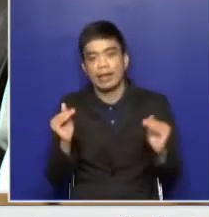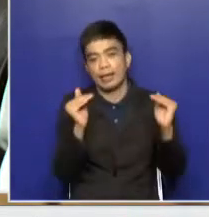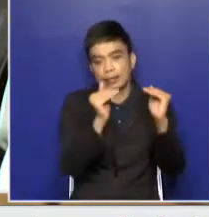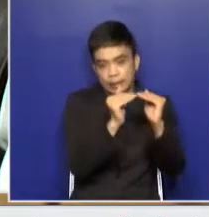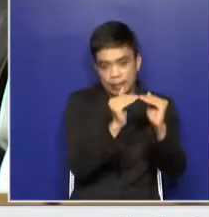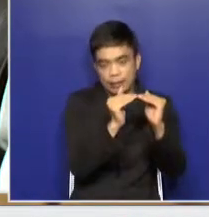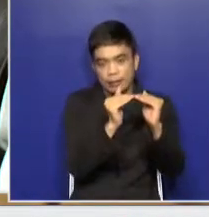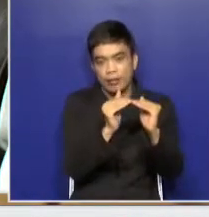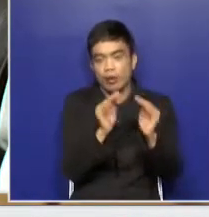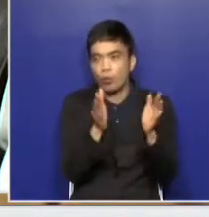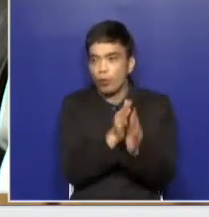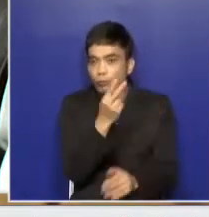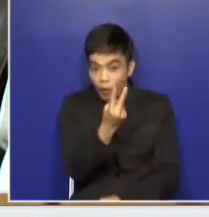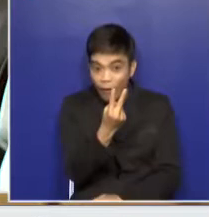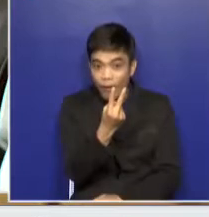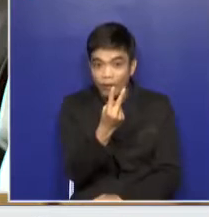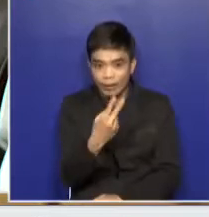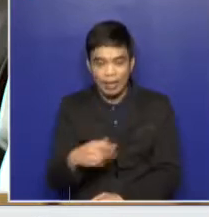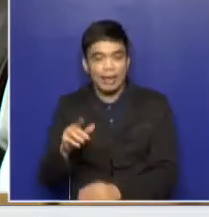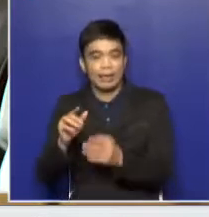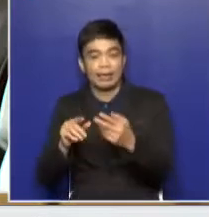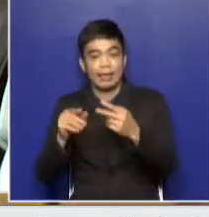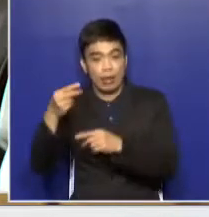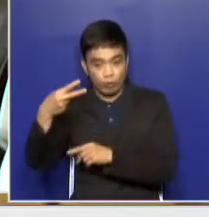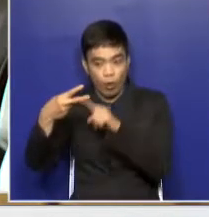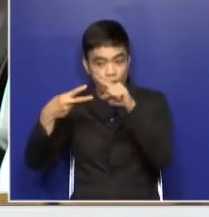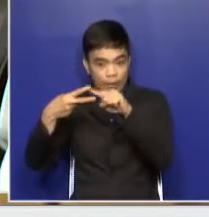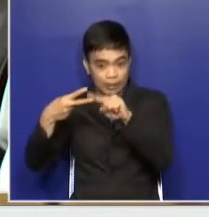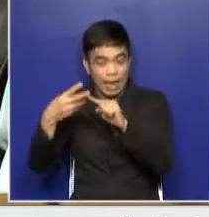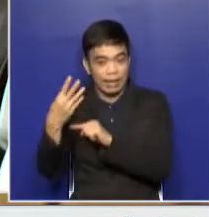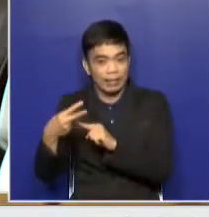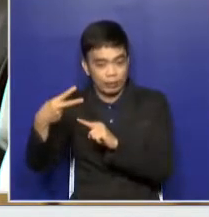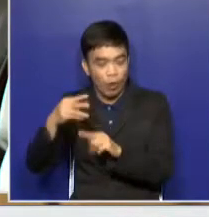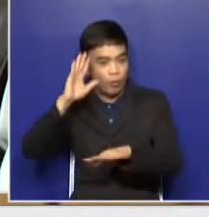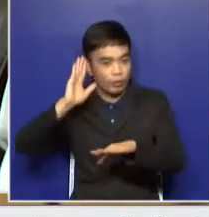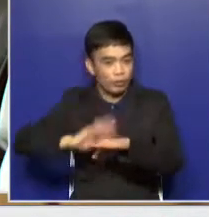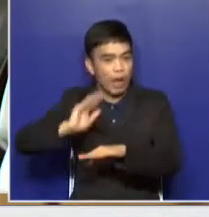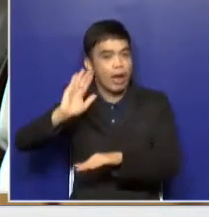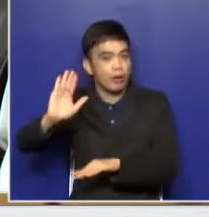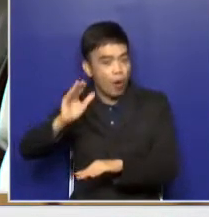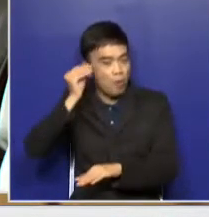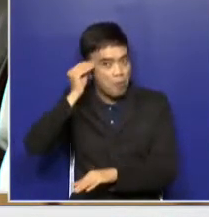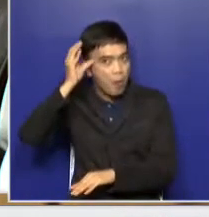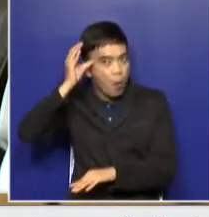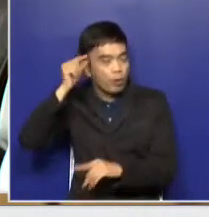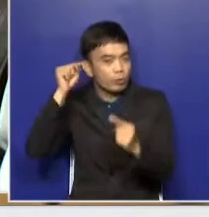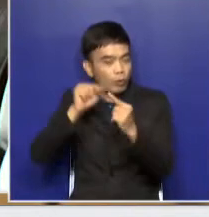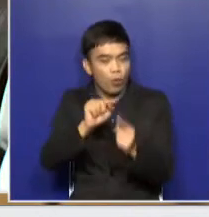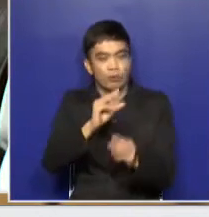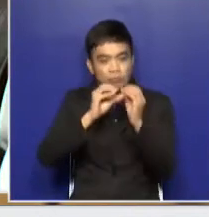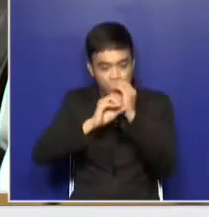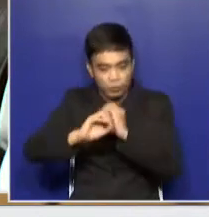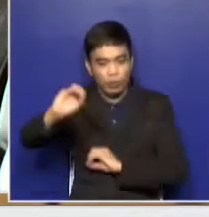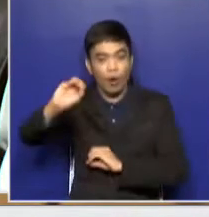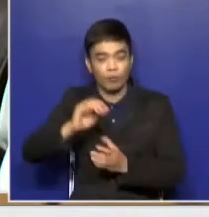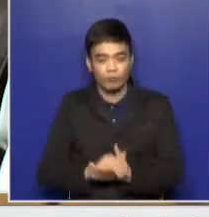ครับและอีก2ท่านก็คือว่ามีความรู้ความเชี่ยวชาญที่ยังประโยชน์กับกสทช.ในขณะที่กฎหมายเร